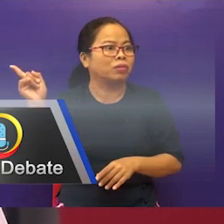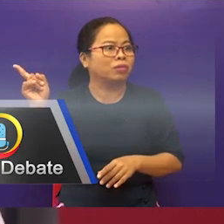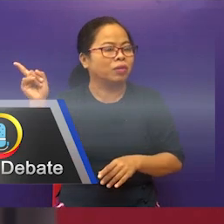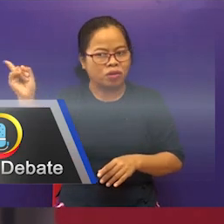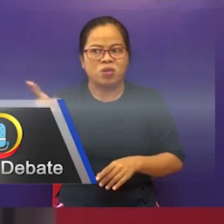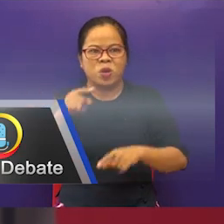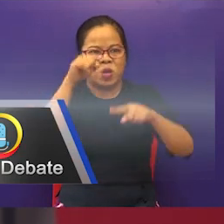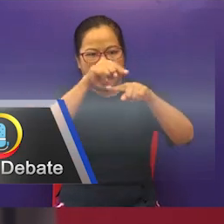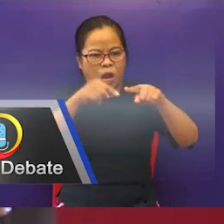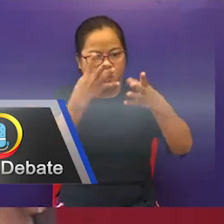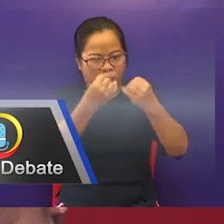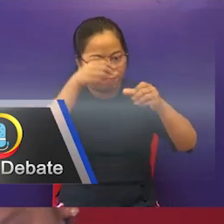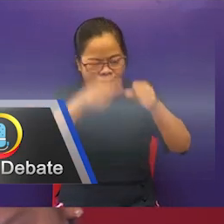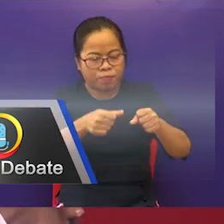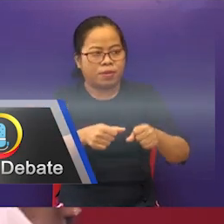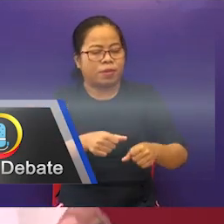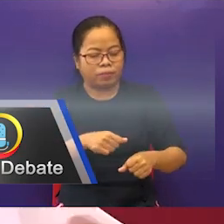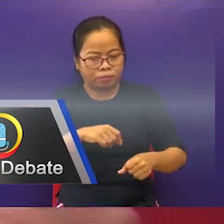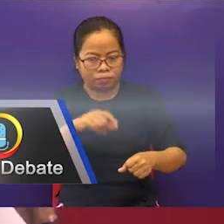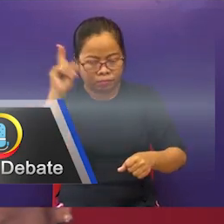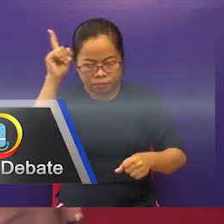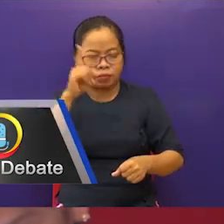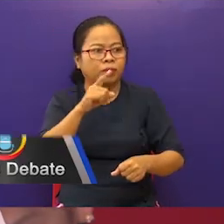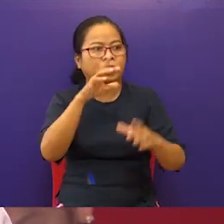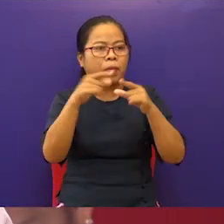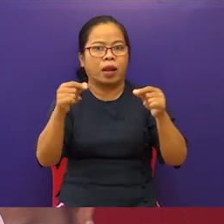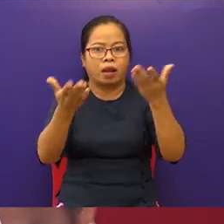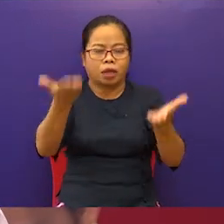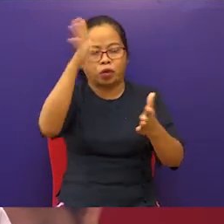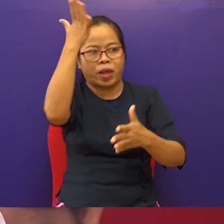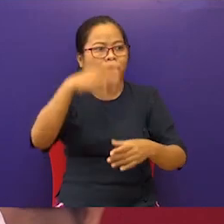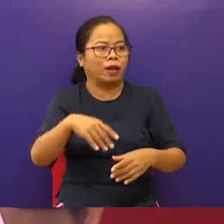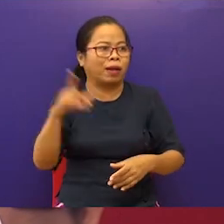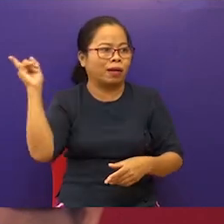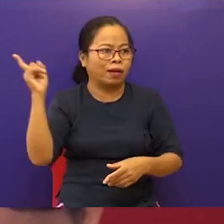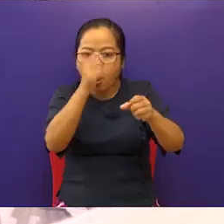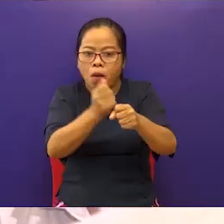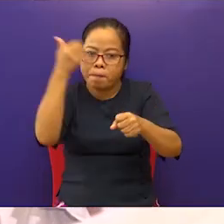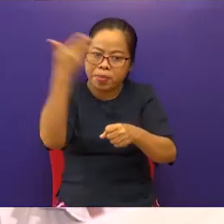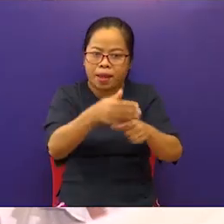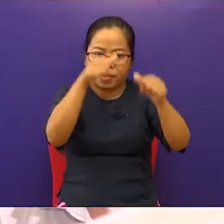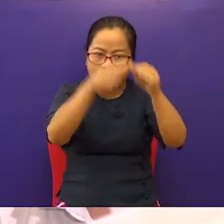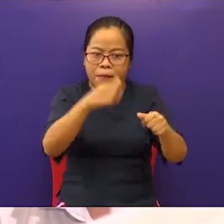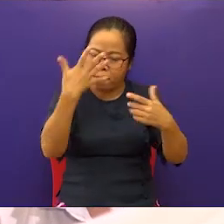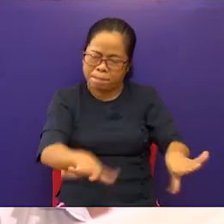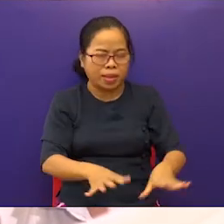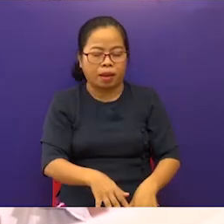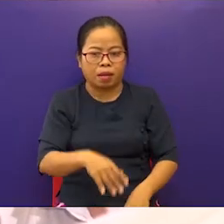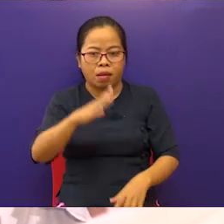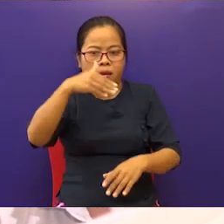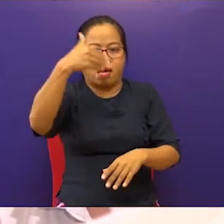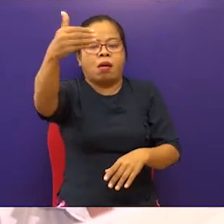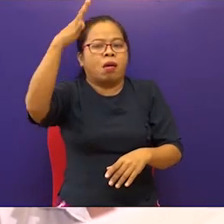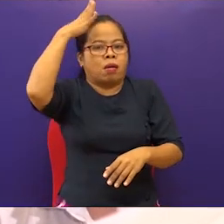ဉ်းစားလဲဆိုလို့ရှိရင်ကျွန်တော်ကဒီ profit ပေါ့နော်ကျွန်တော်အမြတ် အစွန်ပေါ့ အမြတ်အစွန်ပေါ့နော်မတန်ဆွမ်းခြင်းမဆွမ်းခြင်းက